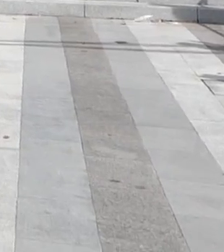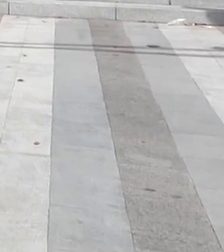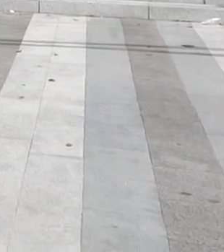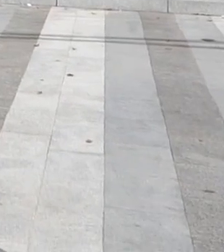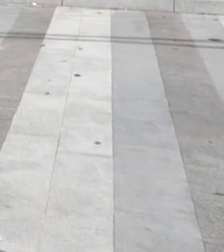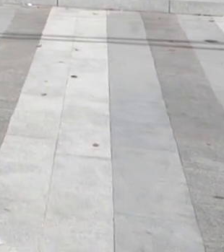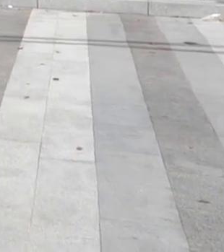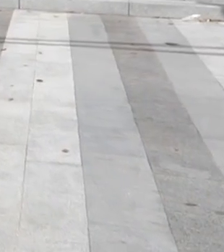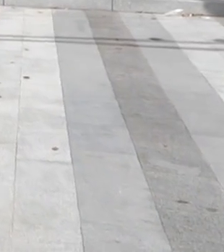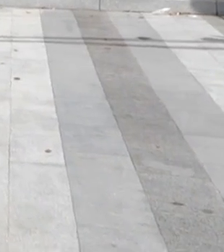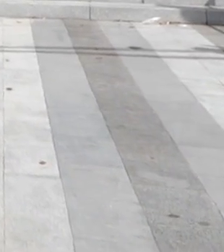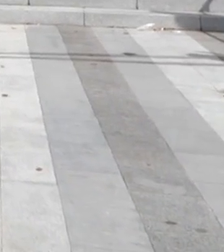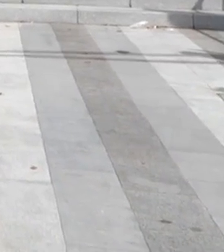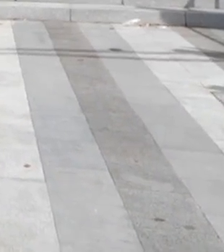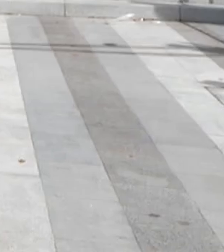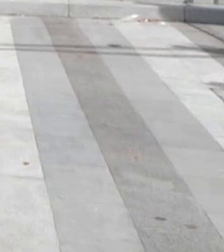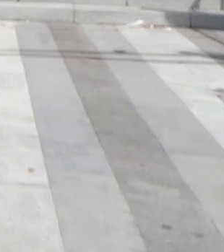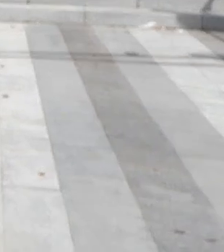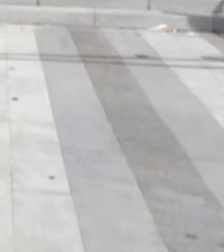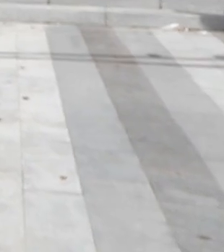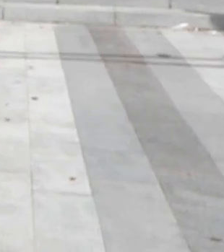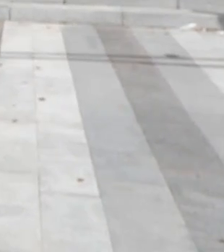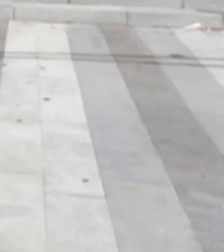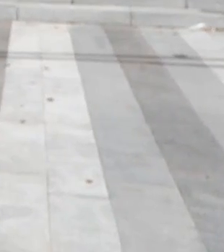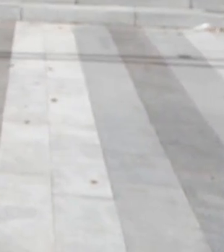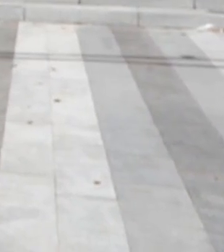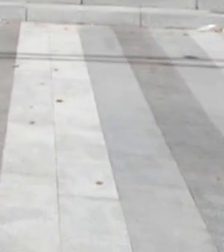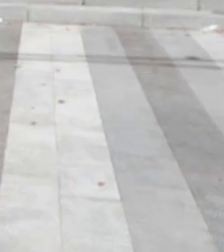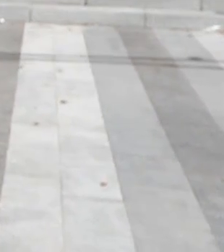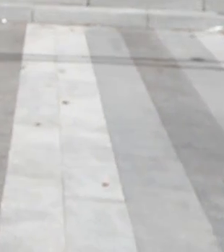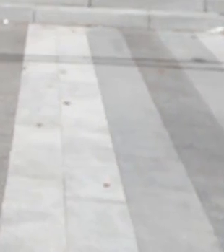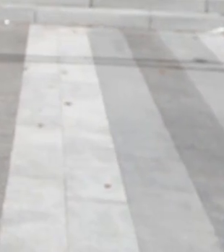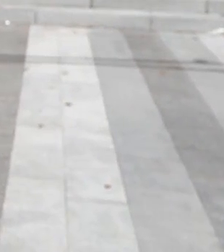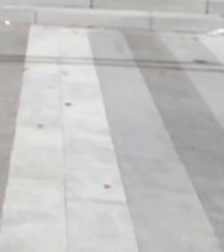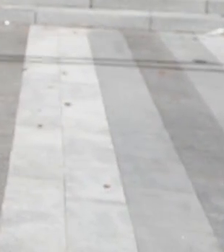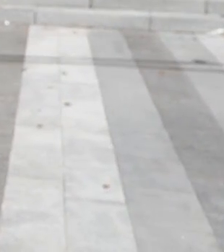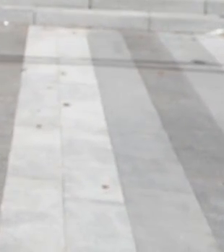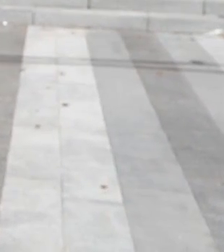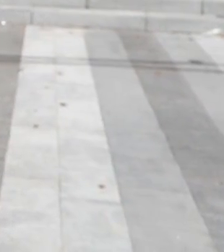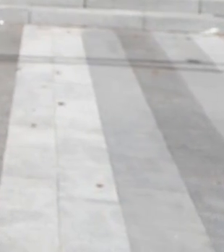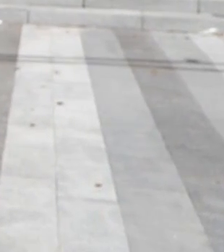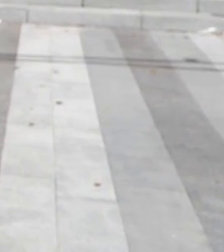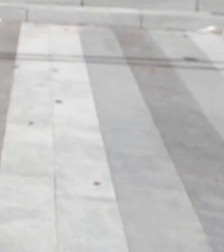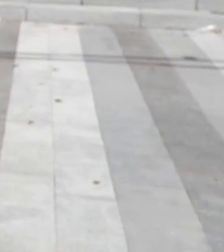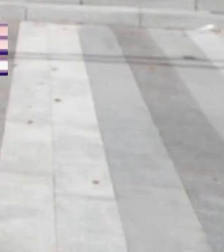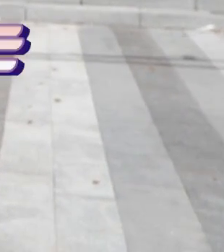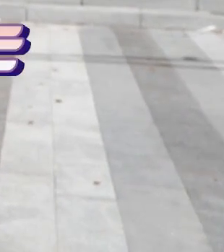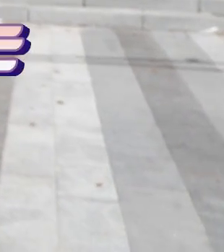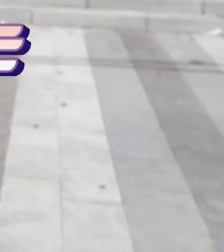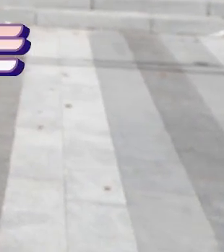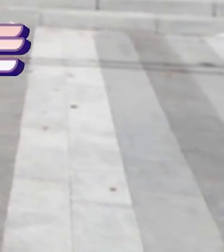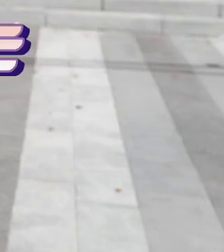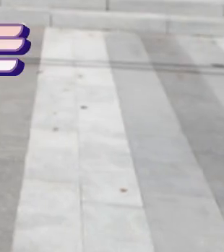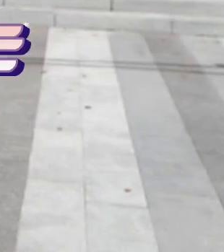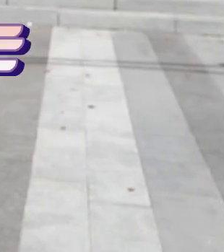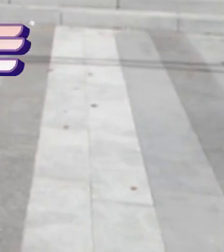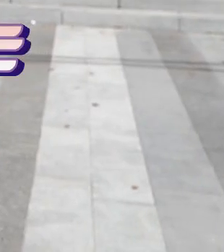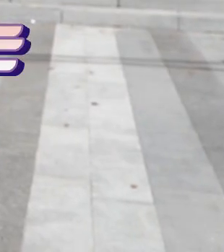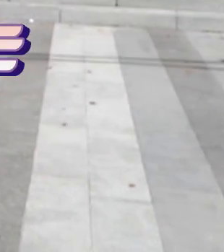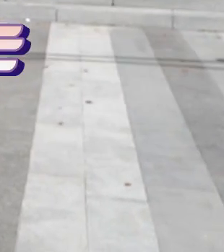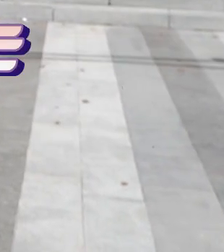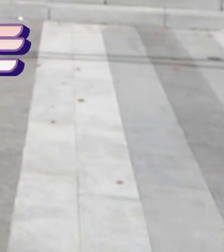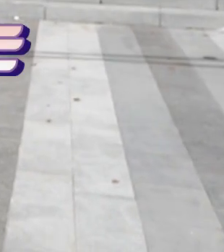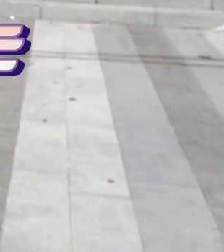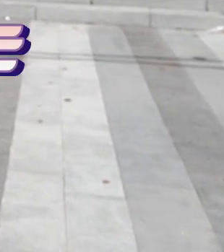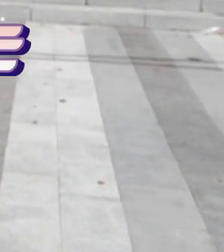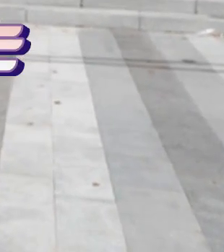집안일 하랴 아이들 키우랴 정신없이 바쁜 우리 어머니들, 여가 시간을 잘 보내고 계신가요? 차 한 잔과 영화 한 편의 여유도